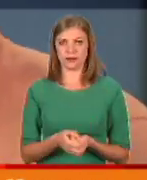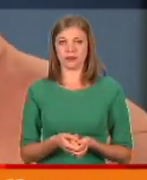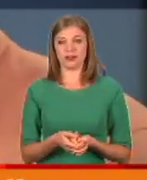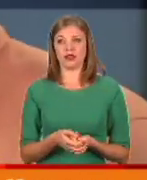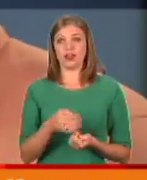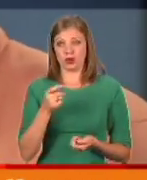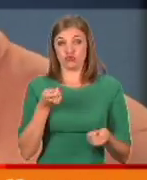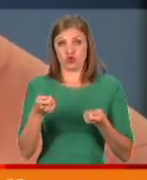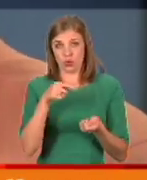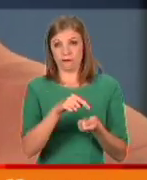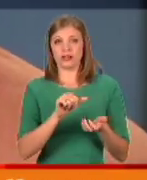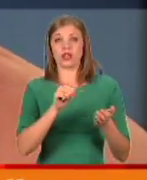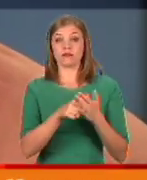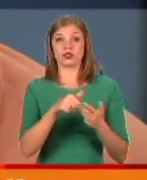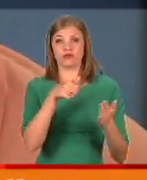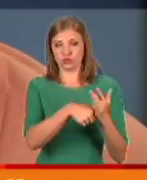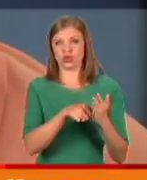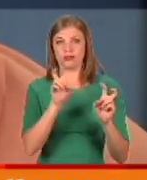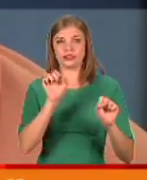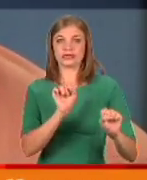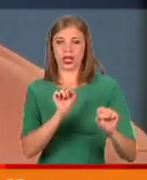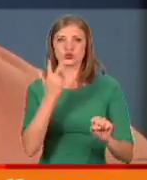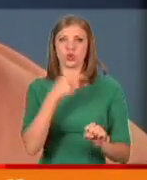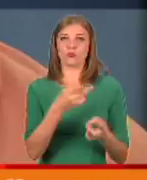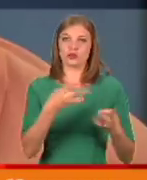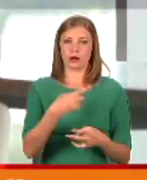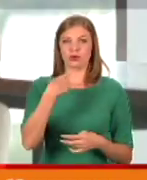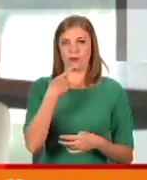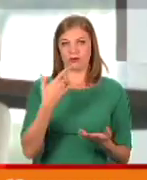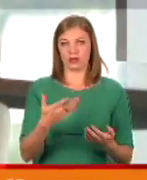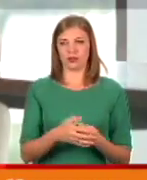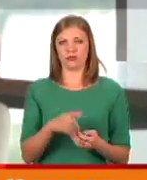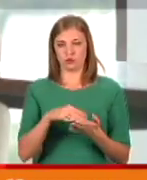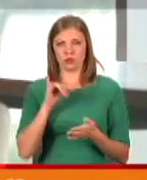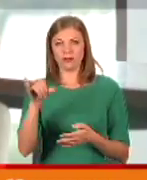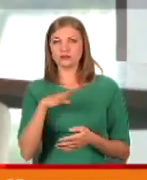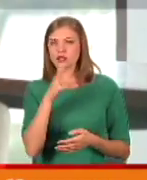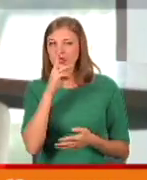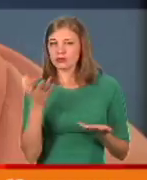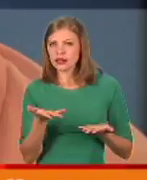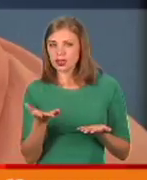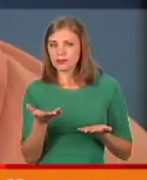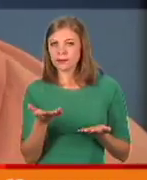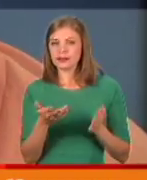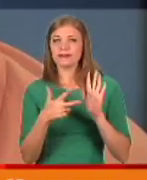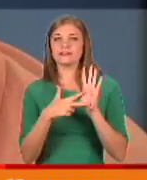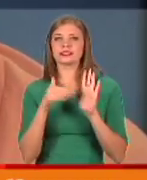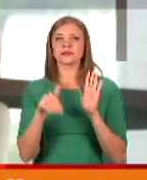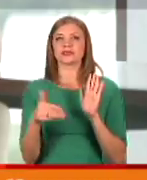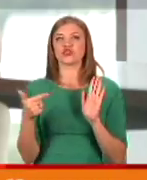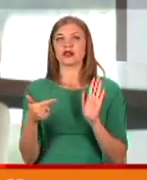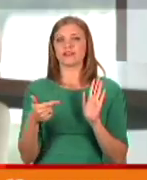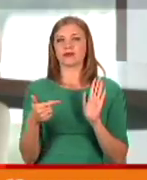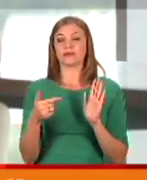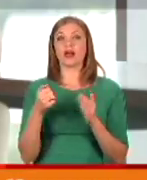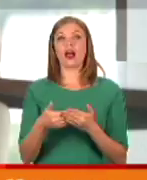одні слухають, чиновник там включає кнопкою захист, коли йому треба поговорити про хабар. Яка у вас була там зарплата? 8 тисяч гривень.